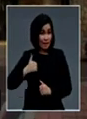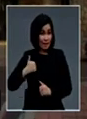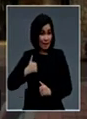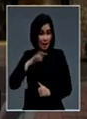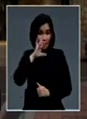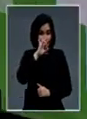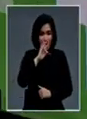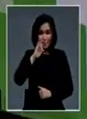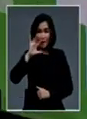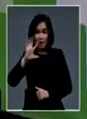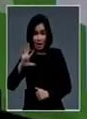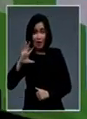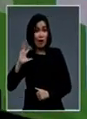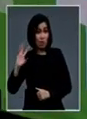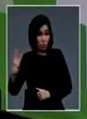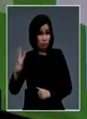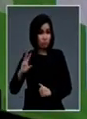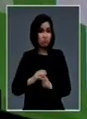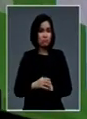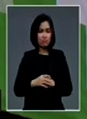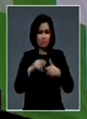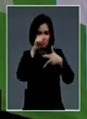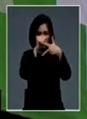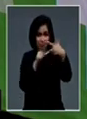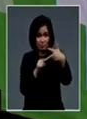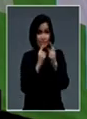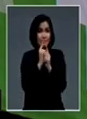เหรียญเงิน6เหรียญทองแดงค่ะ